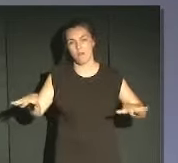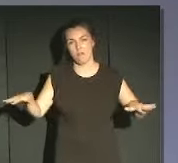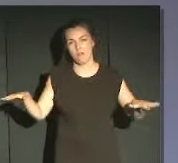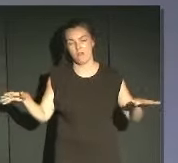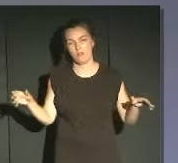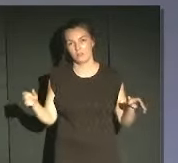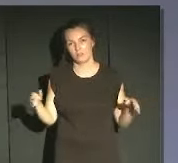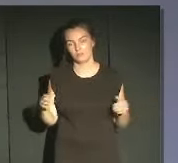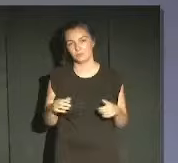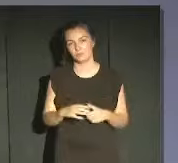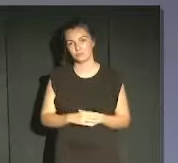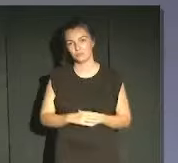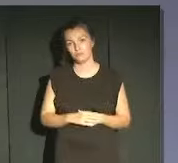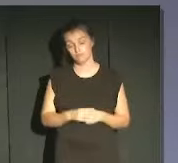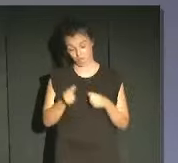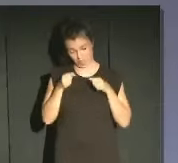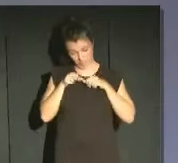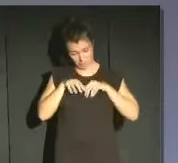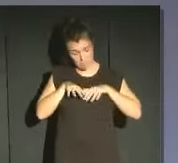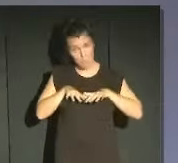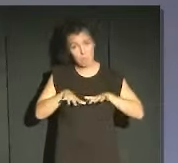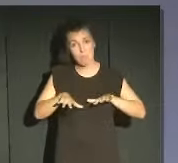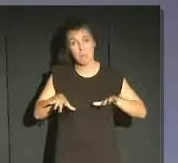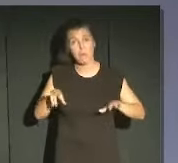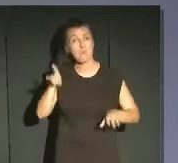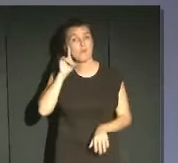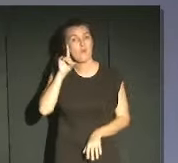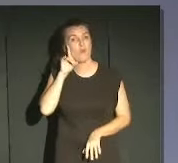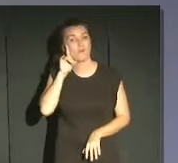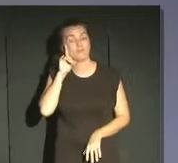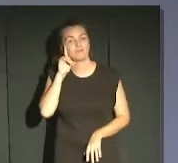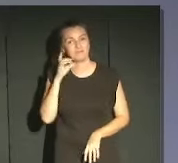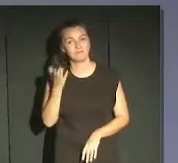coulé pour enrichir